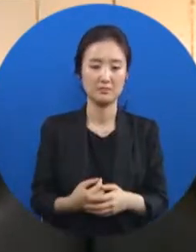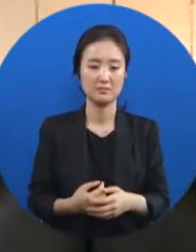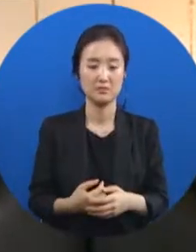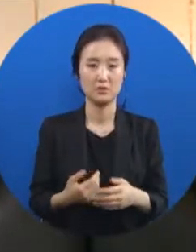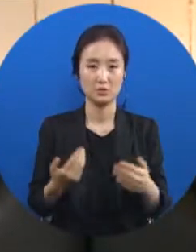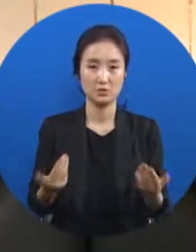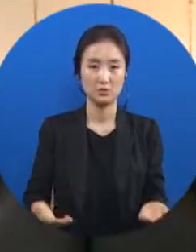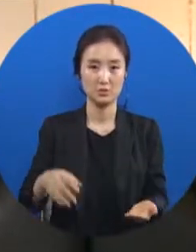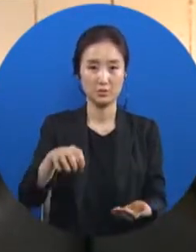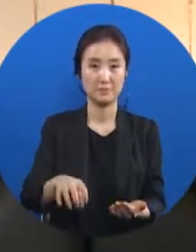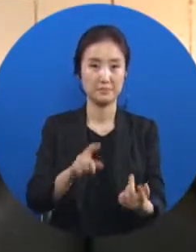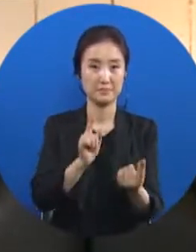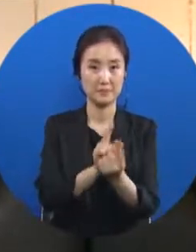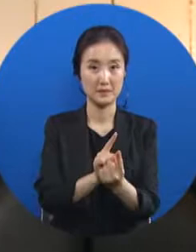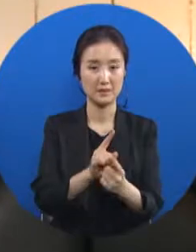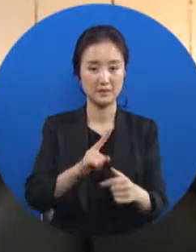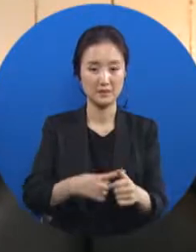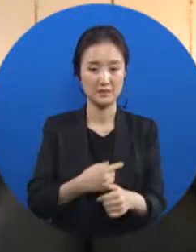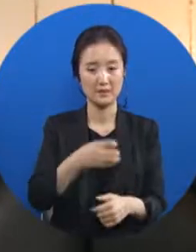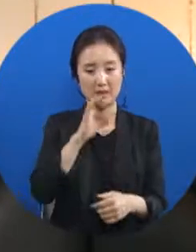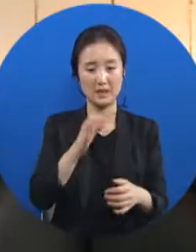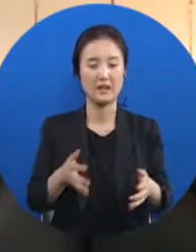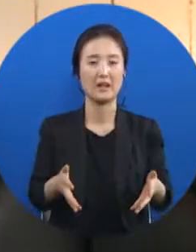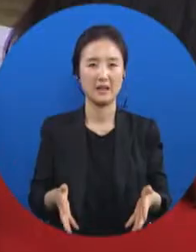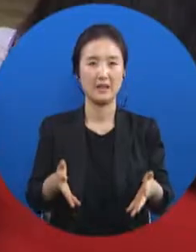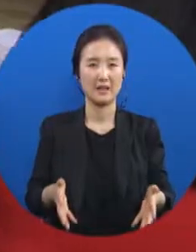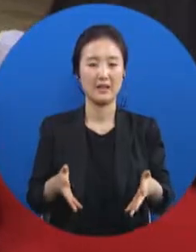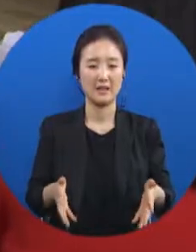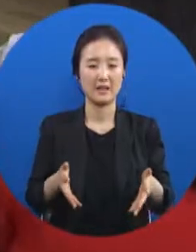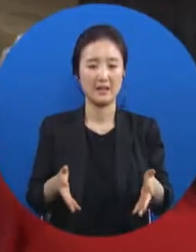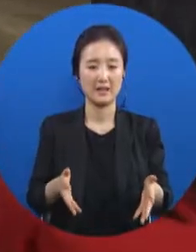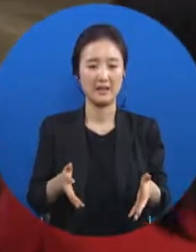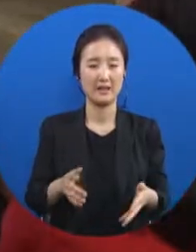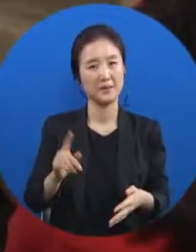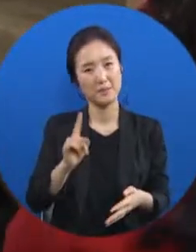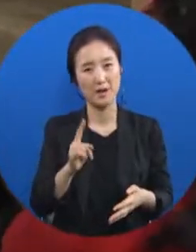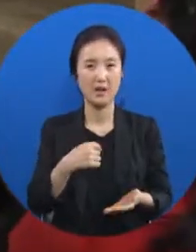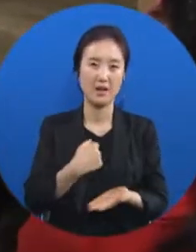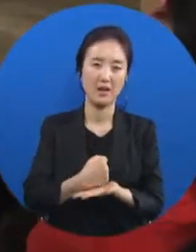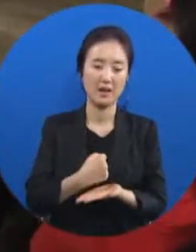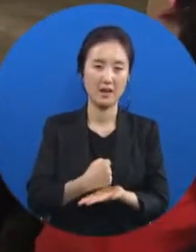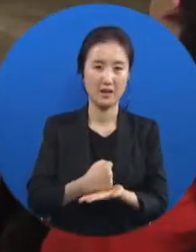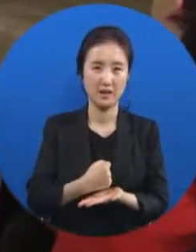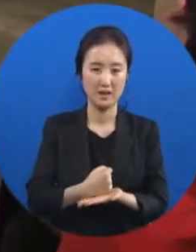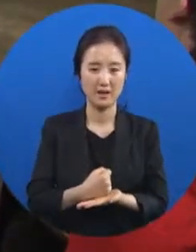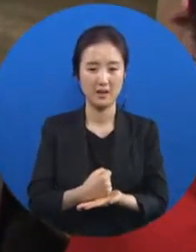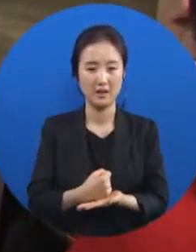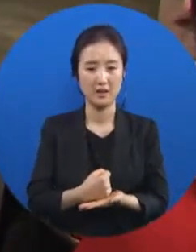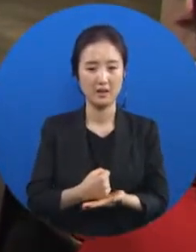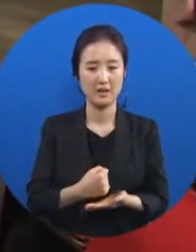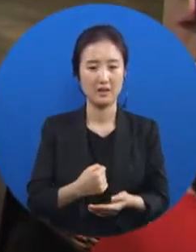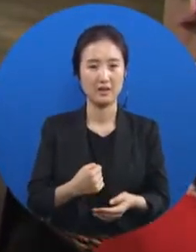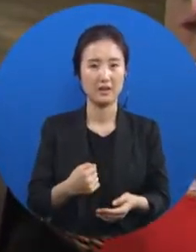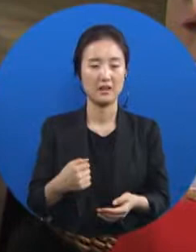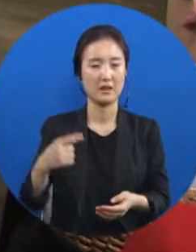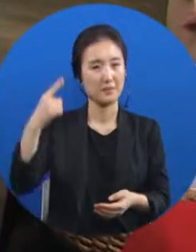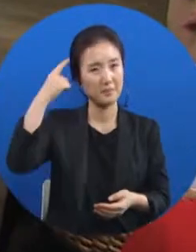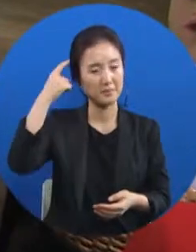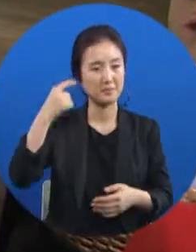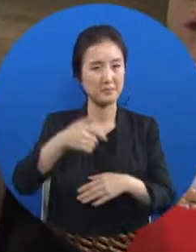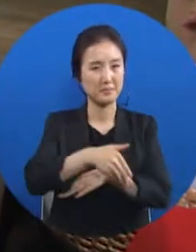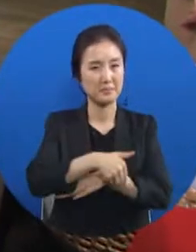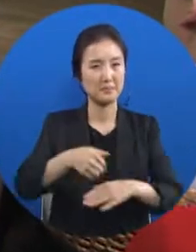휴게실에서 만나니까 커피 마시면서 한 3시간 떠들어. 야! 떠들면서도 머릿속엔 항상 그랬어요. 오늘은 밤 셀 거니까.